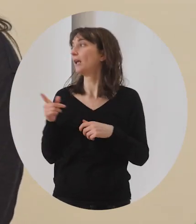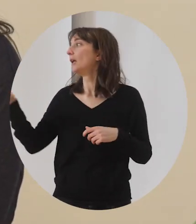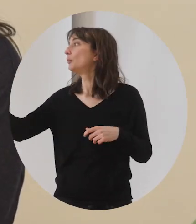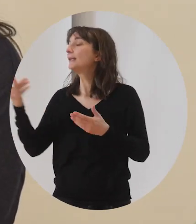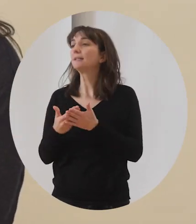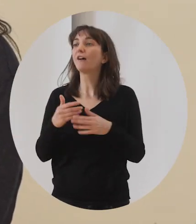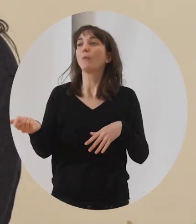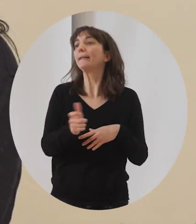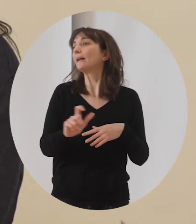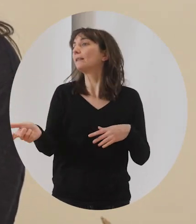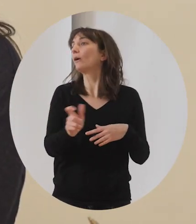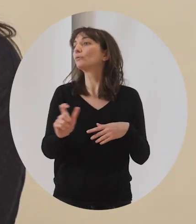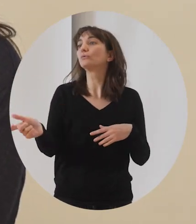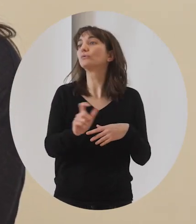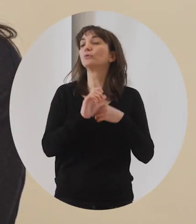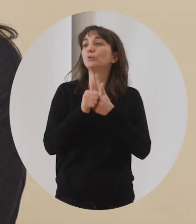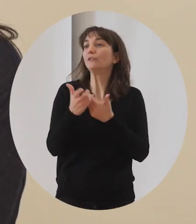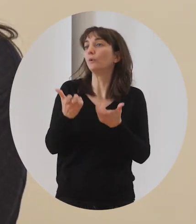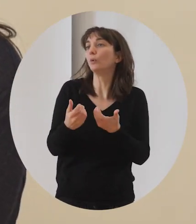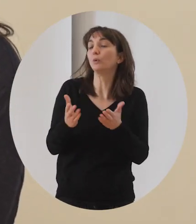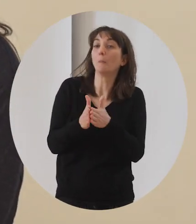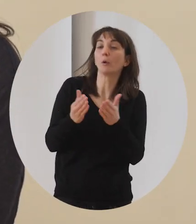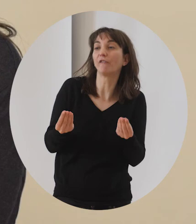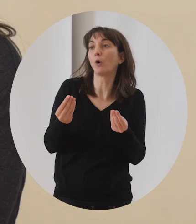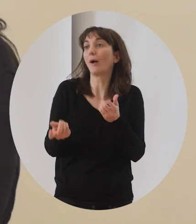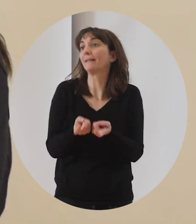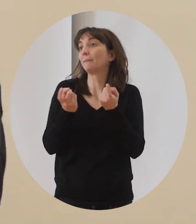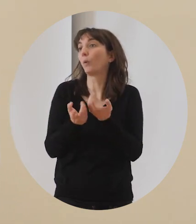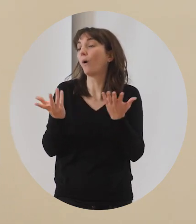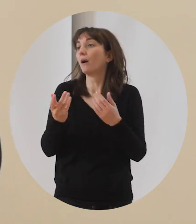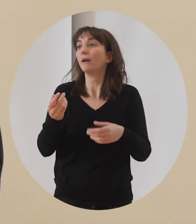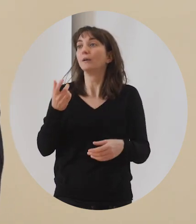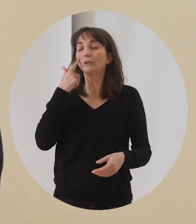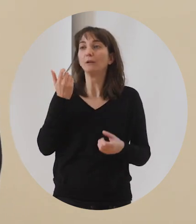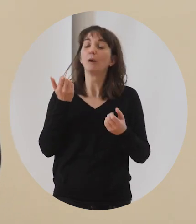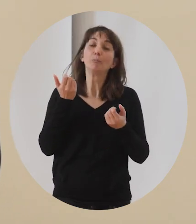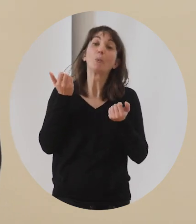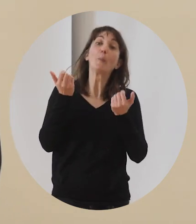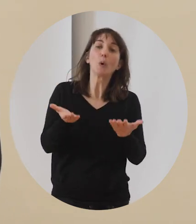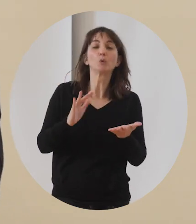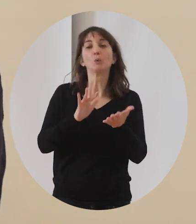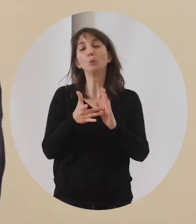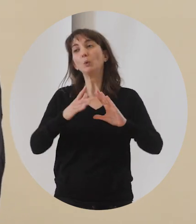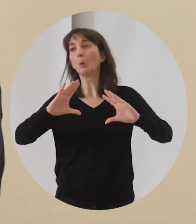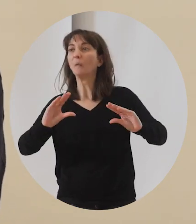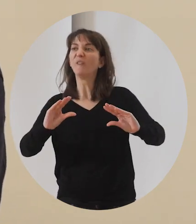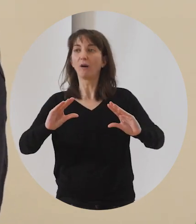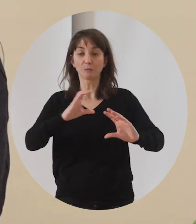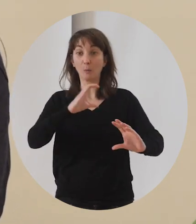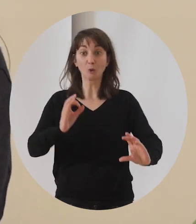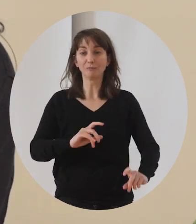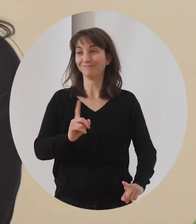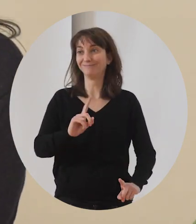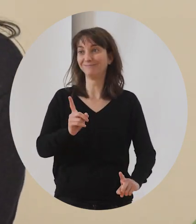les différents supports en fonction de ce qu'on veut travailler. Ne pas que lui proposer des postures où il est contenante et en